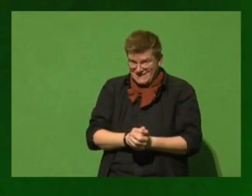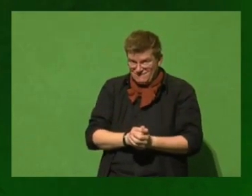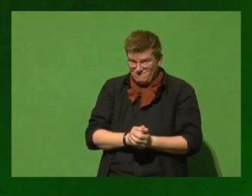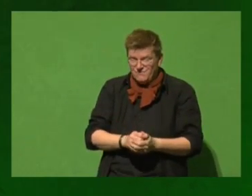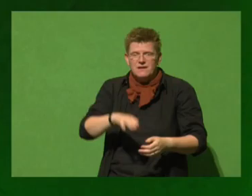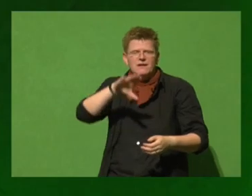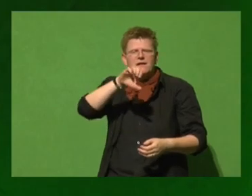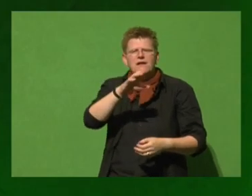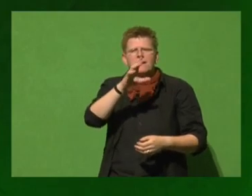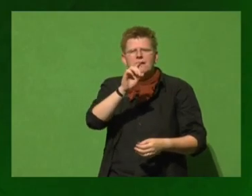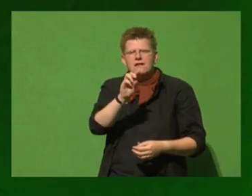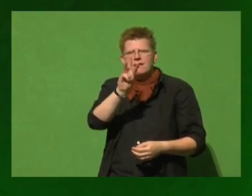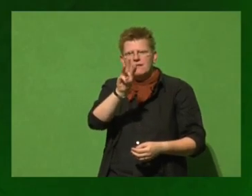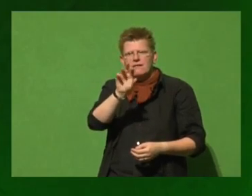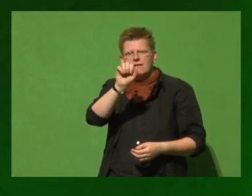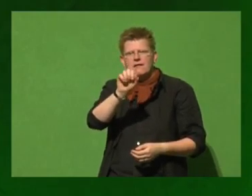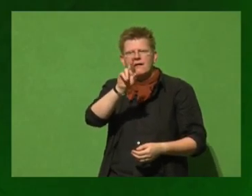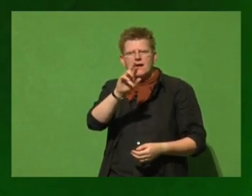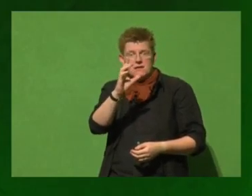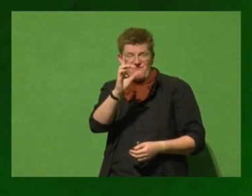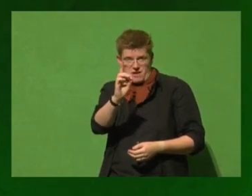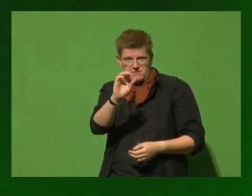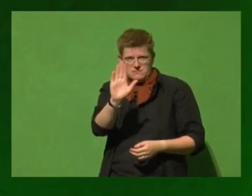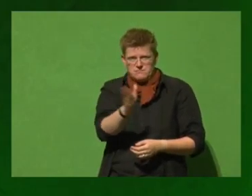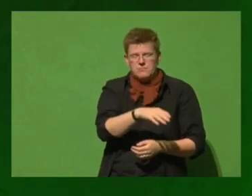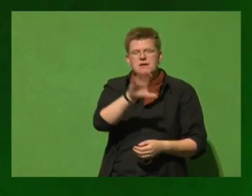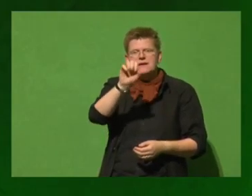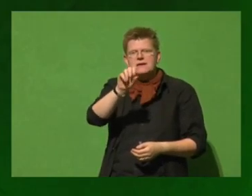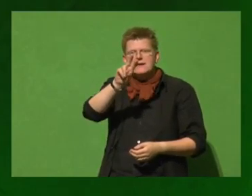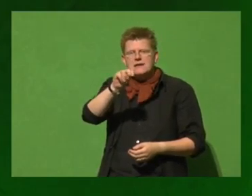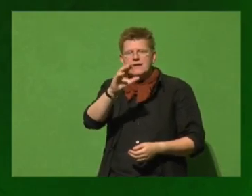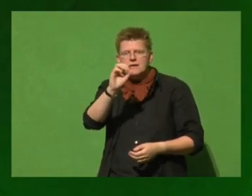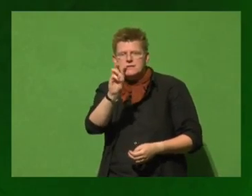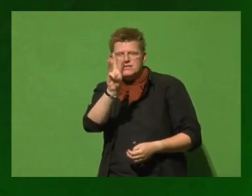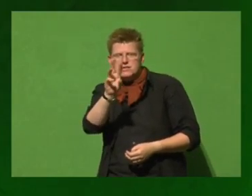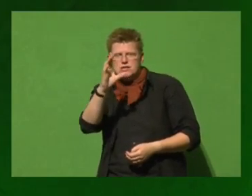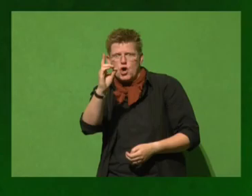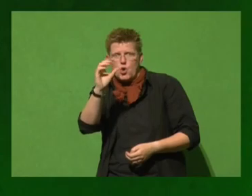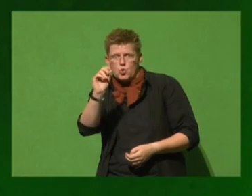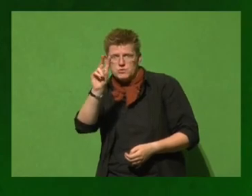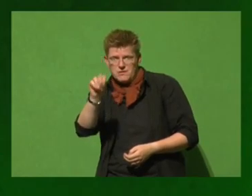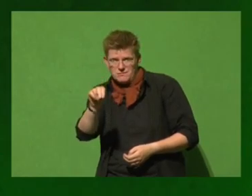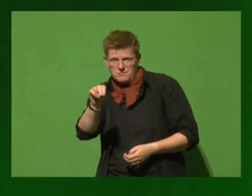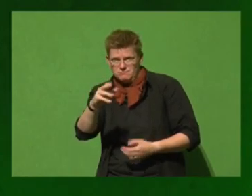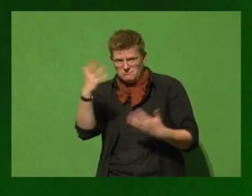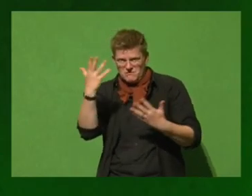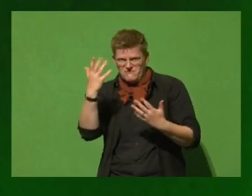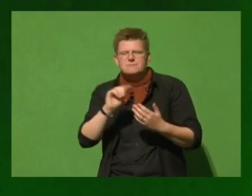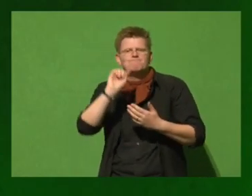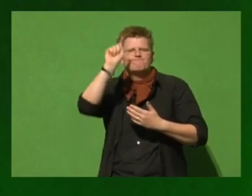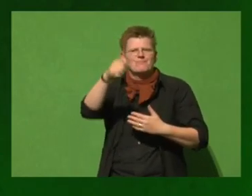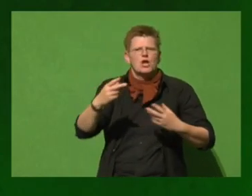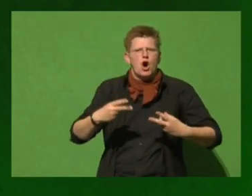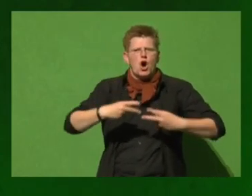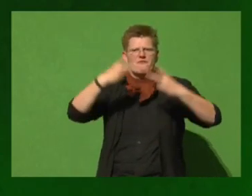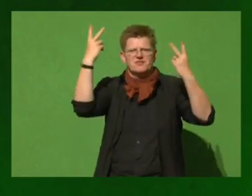dass ich Edward Snowden der Öffentlichkeit stellte. 100 Wochen, in der keine einzige